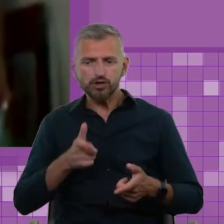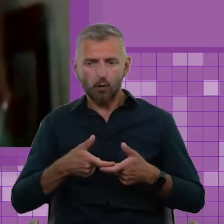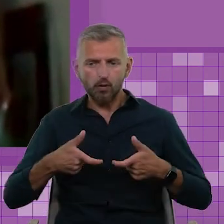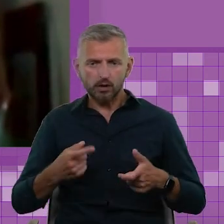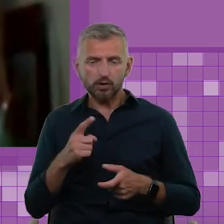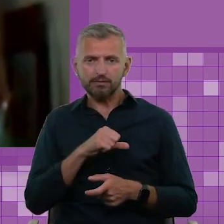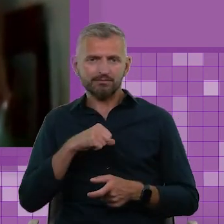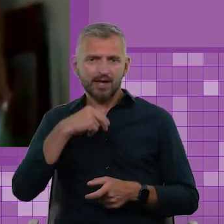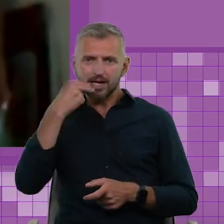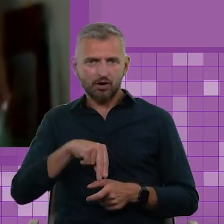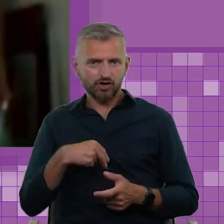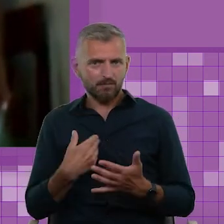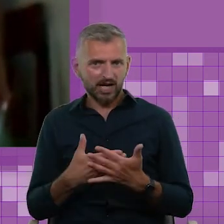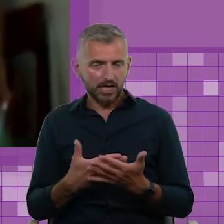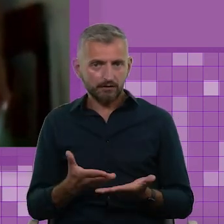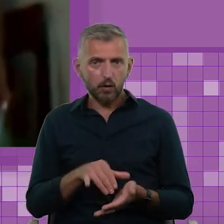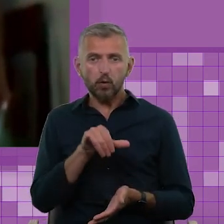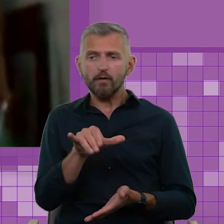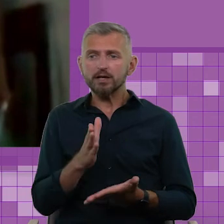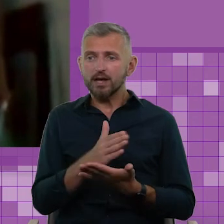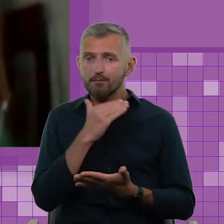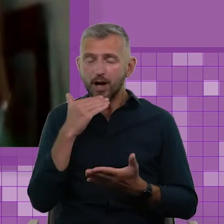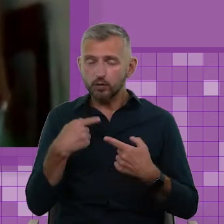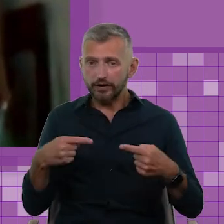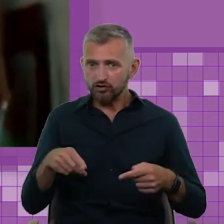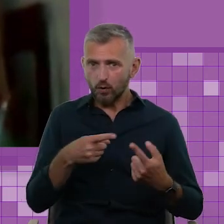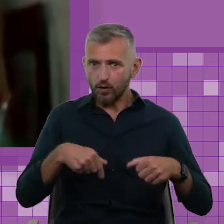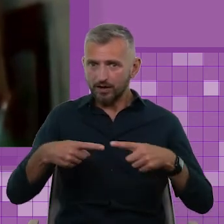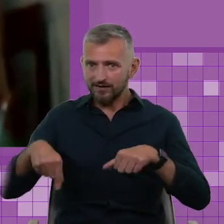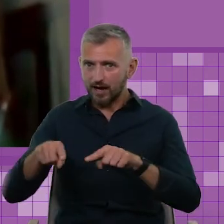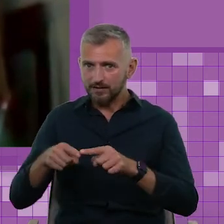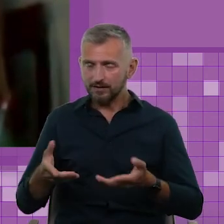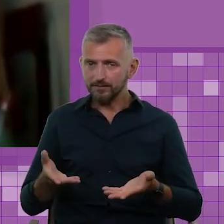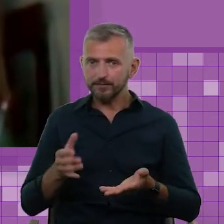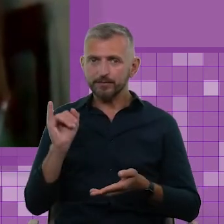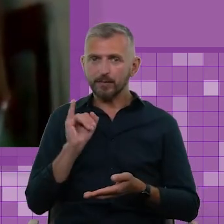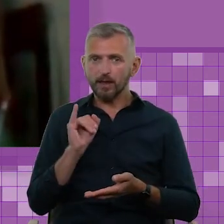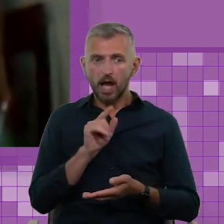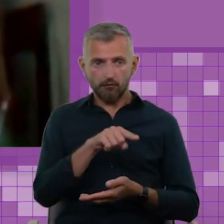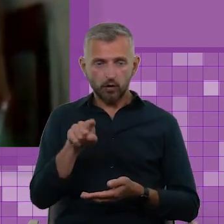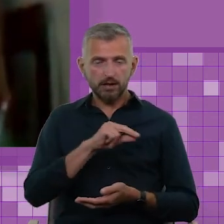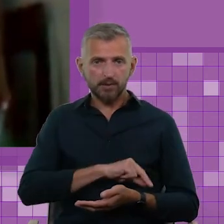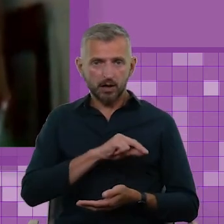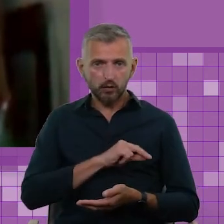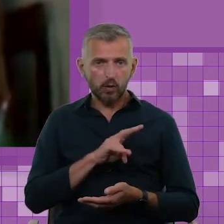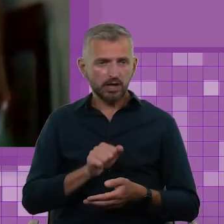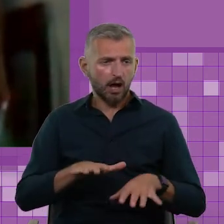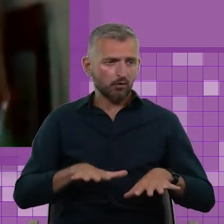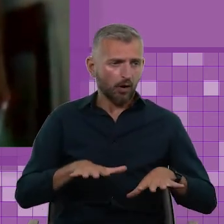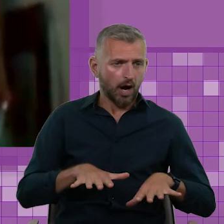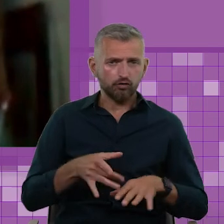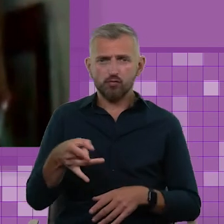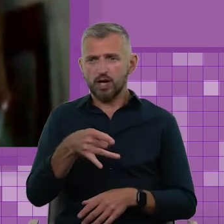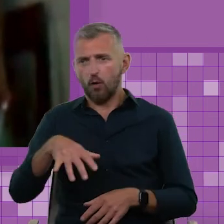один з найкращих прикладів, але у вас є багато інших організацій, і вони працюють на локальному, чи